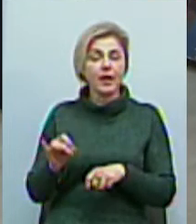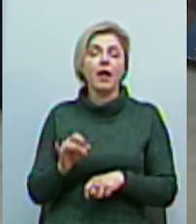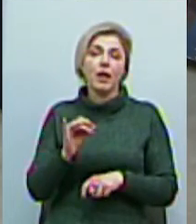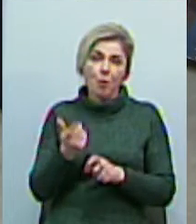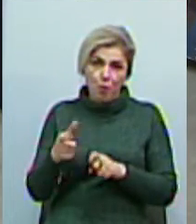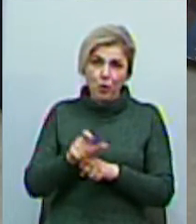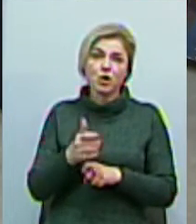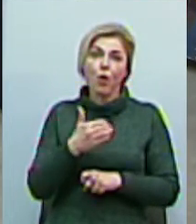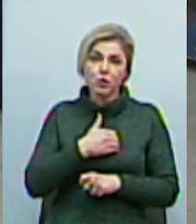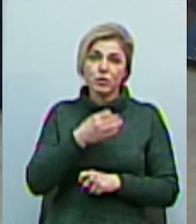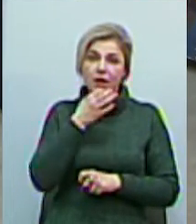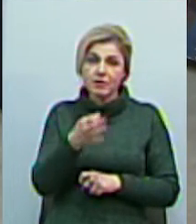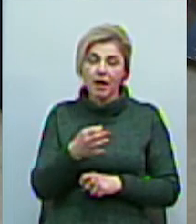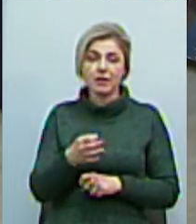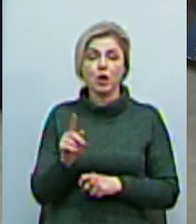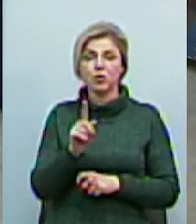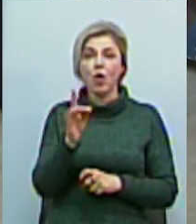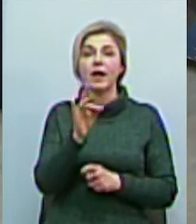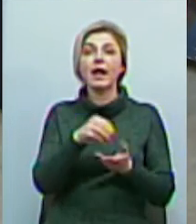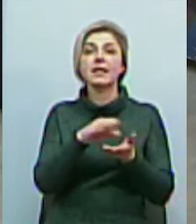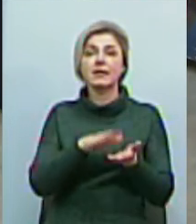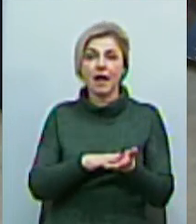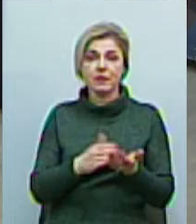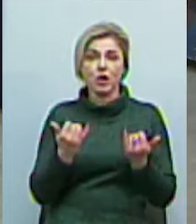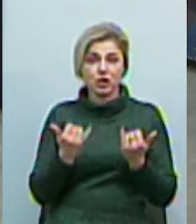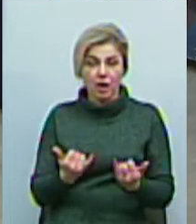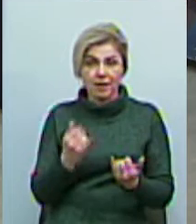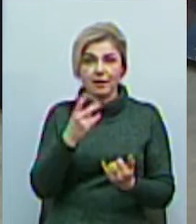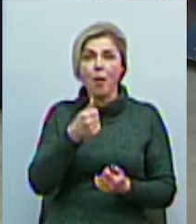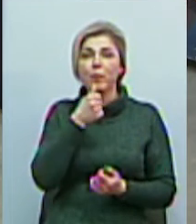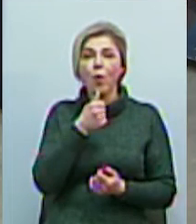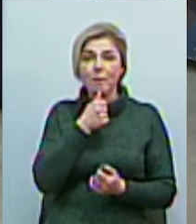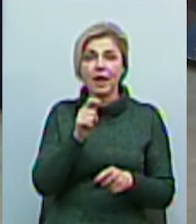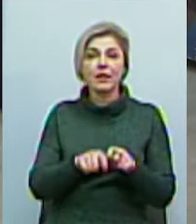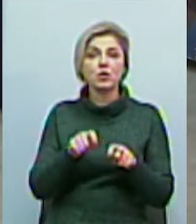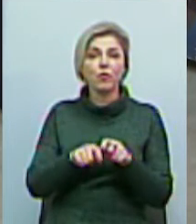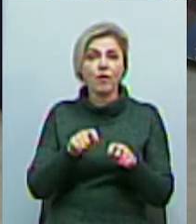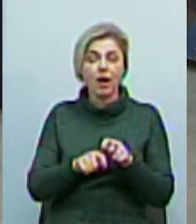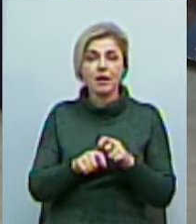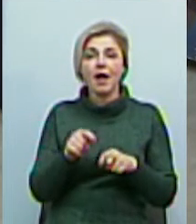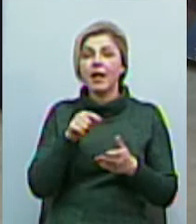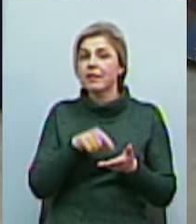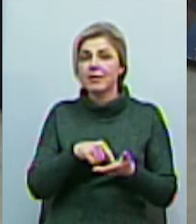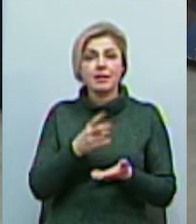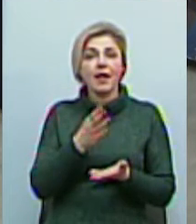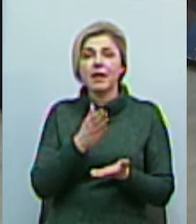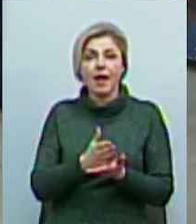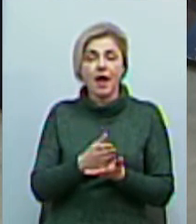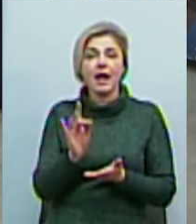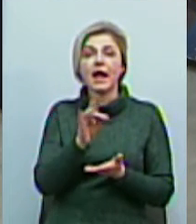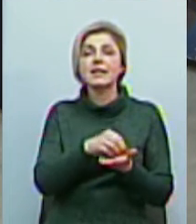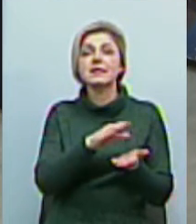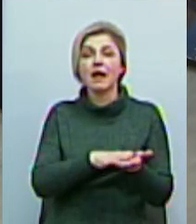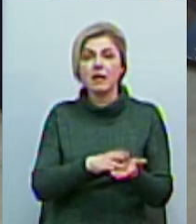хочу сказати, що ось реєстрація, яка зараз проходить на пробне тестування, вона не є реєстрацією